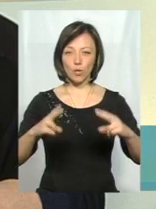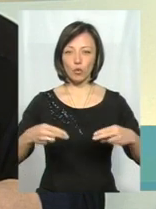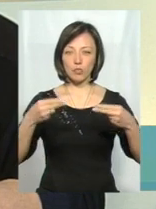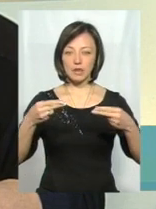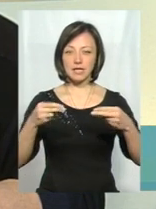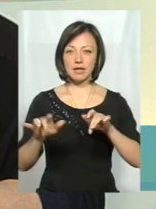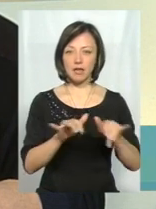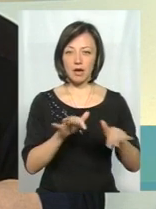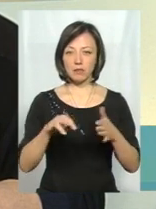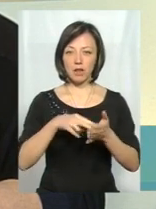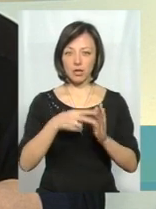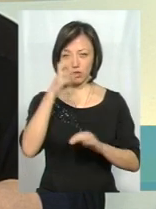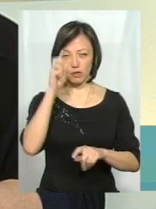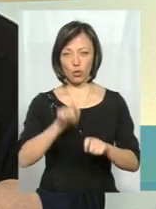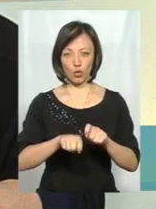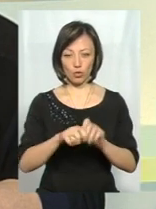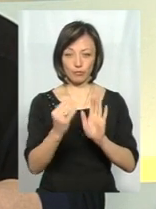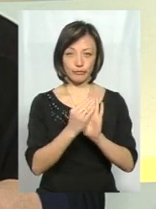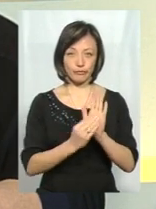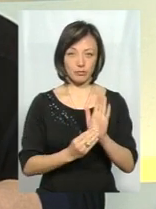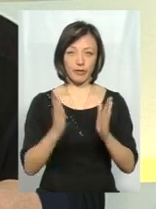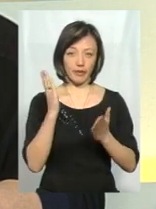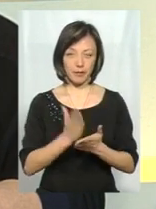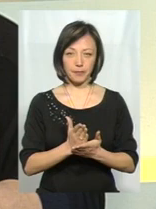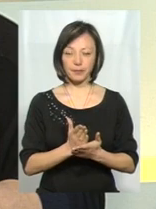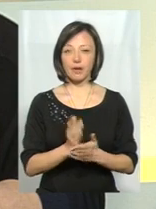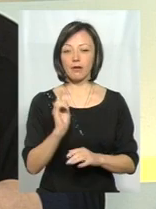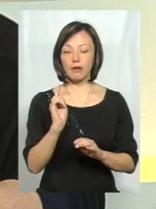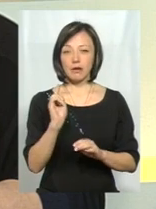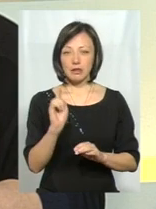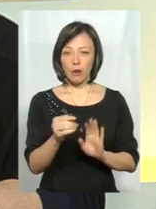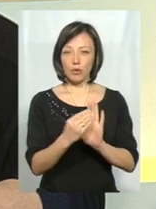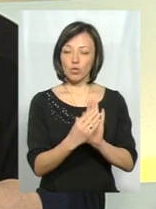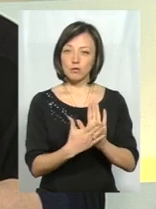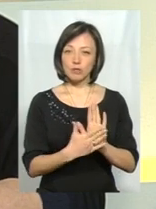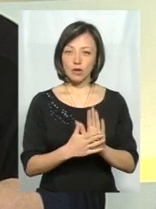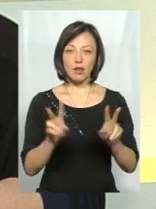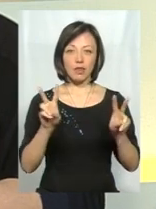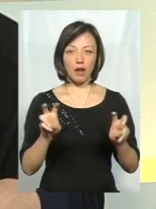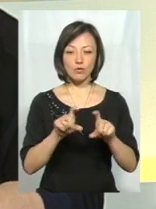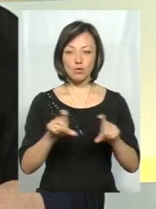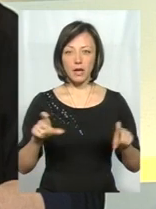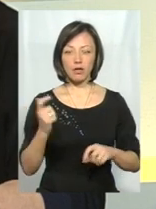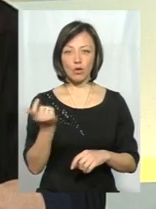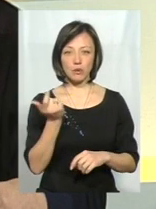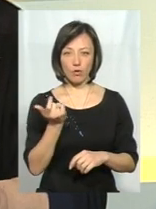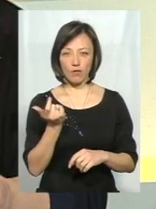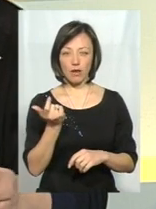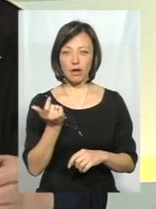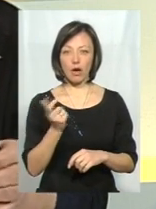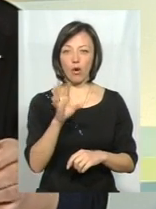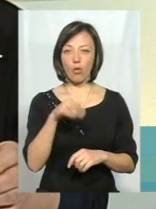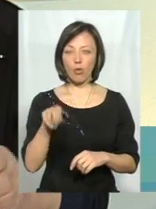графа «Плани державного контролю». Там розміщено назву суб'єкта господарювання,